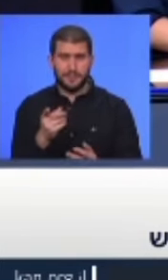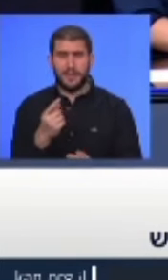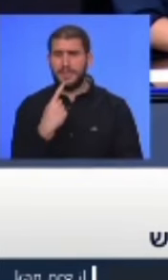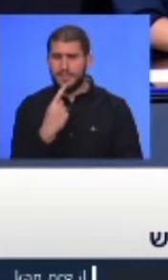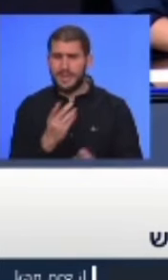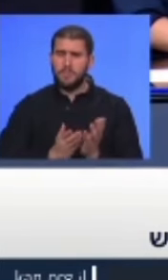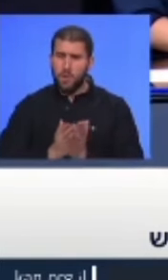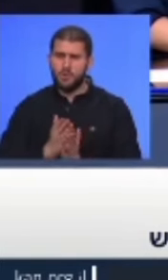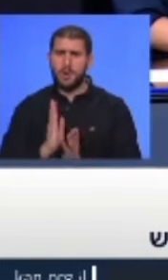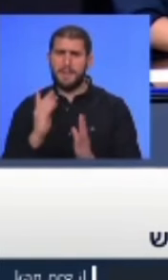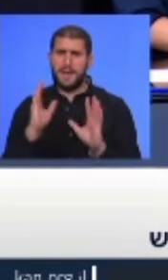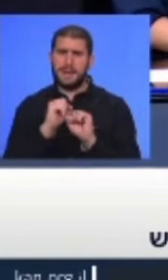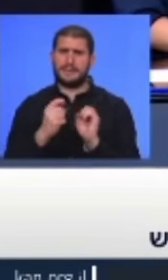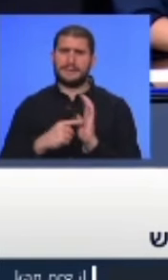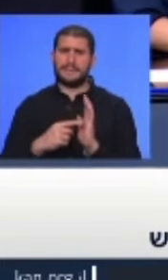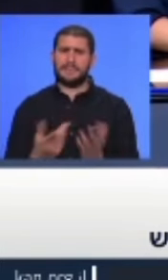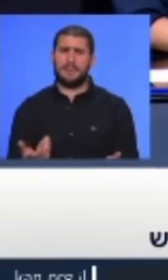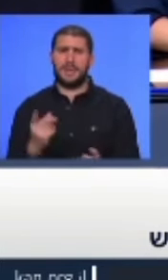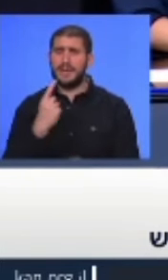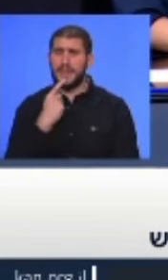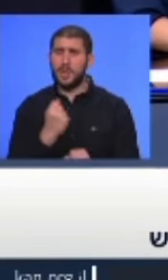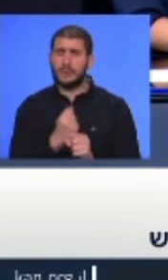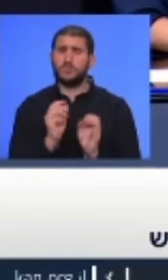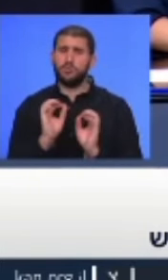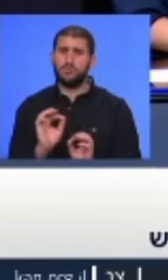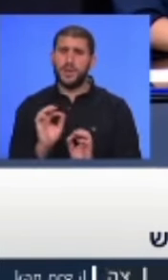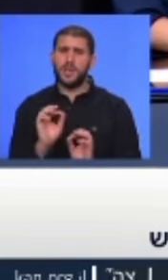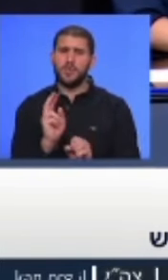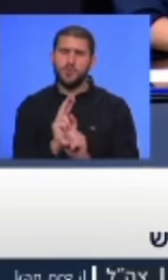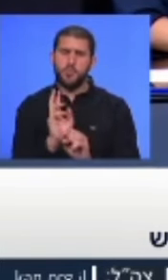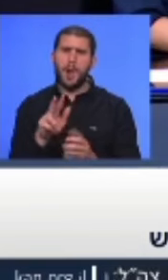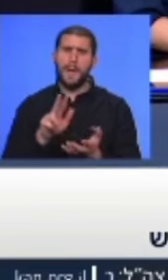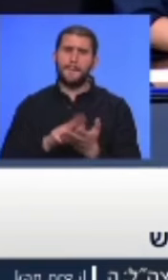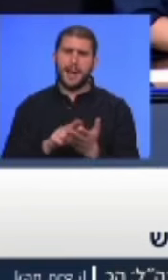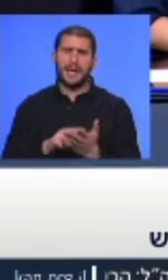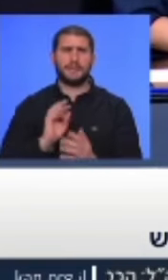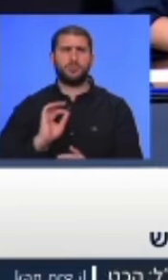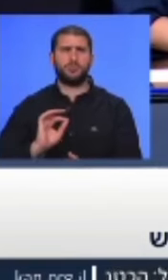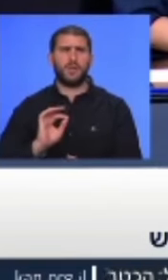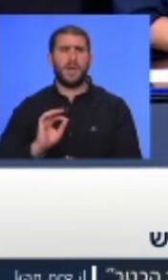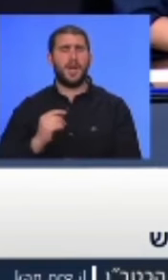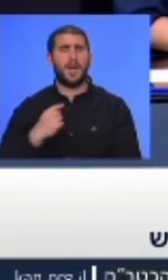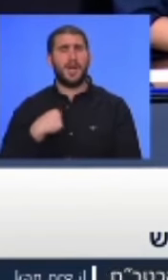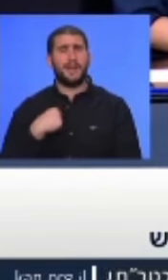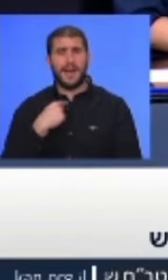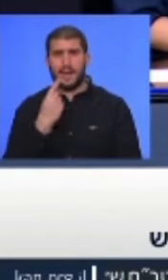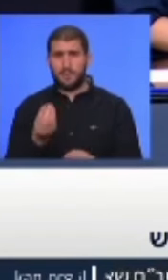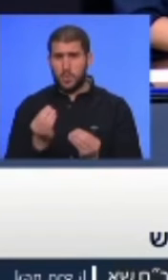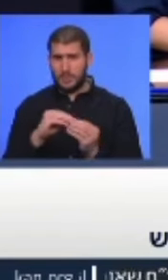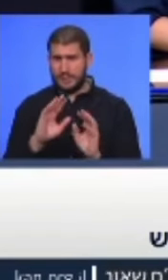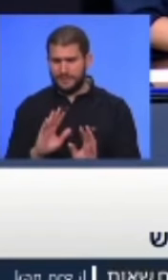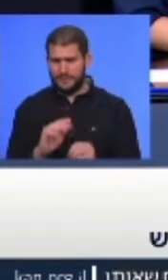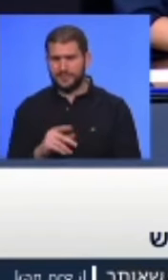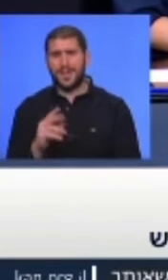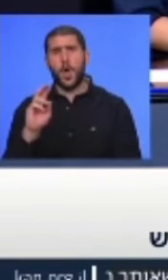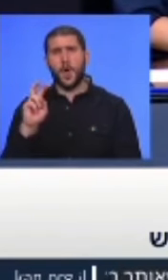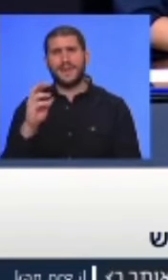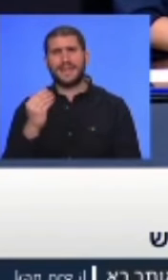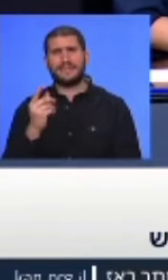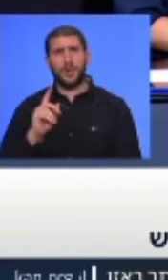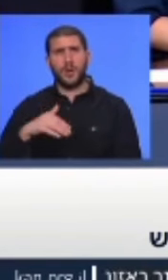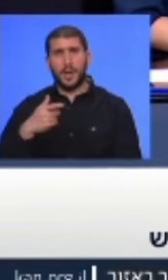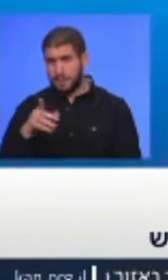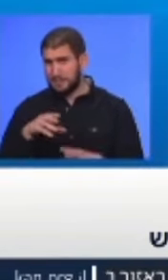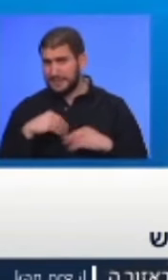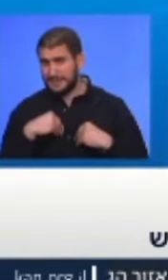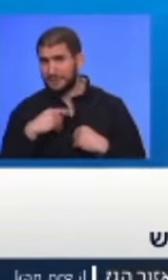מה את הסיבה. תגיד שאתה עושה את זה כדי לשמור על בגץ, כדי ליהנות מכל העולמות, ואני אגיד לך יותר מזה. כסיף לא היה צריך להיות בכנסת. אז אתה כן מסכים